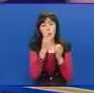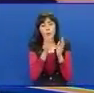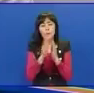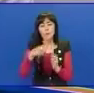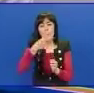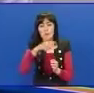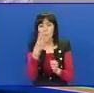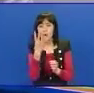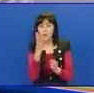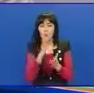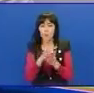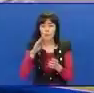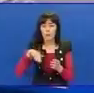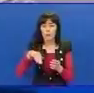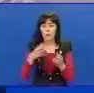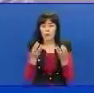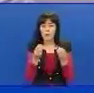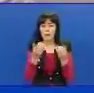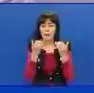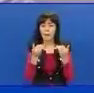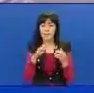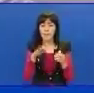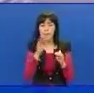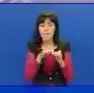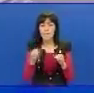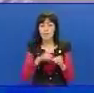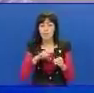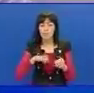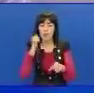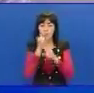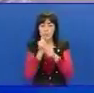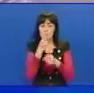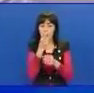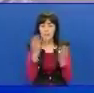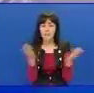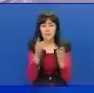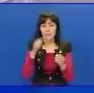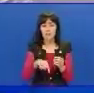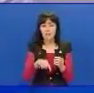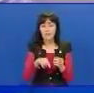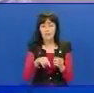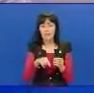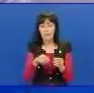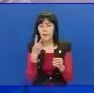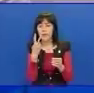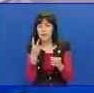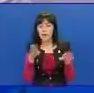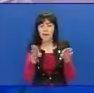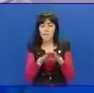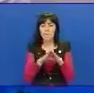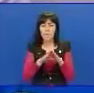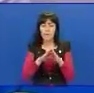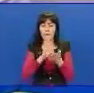24 бөлік болады. Сосын бұны жаңағы мынау қазір балдардың өзі қолдарымен істеп көрсетті. Неге? Мына жаңа компрессориум болған бұны жаңа жақсылап